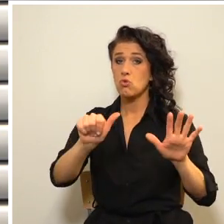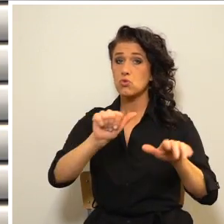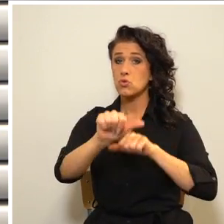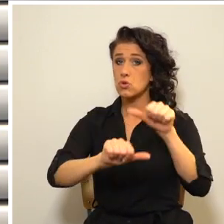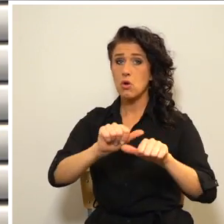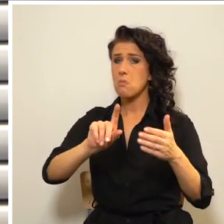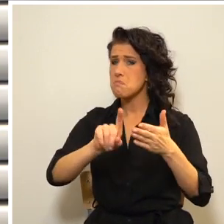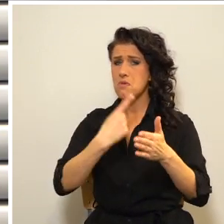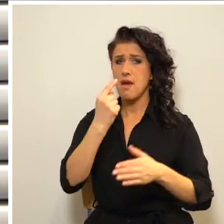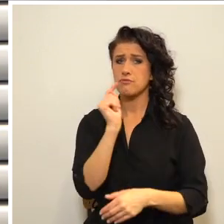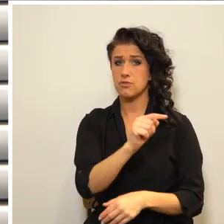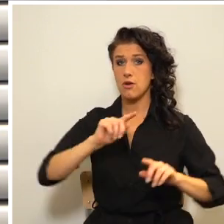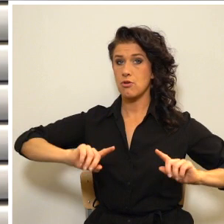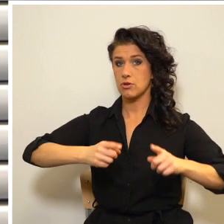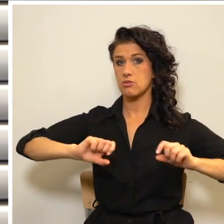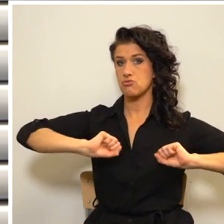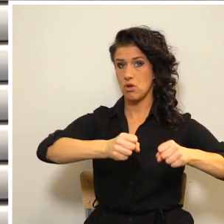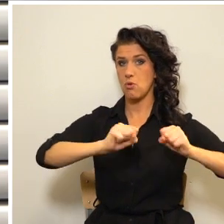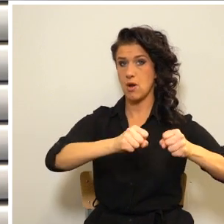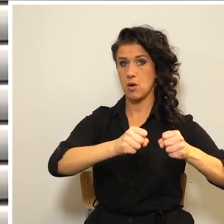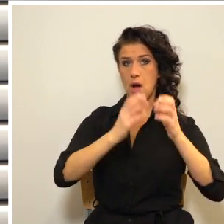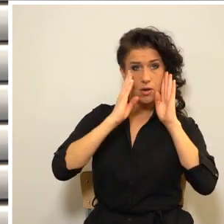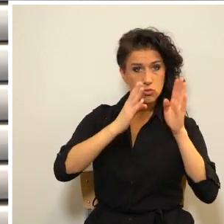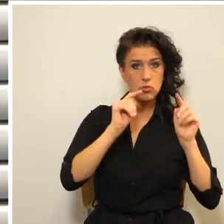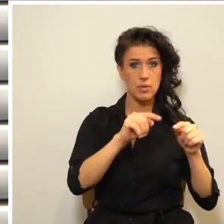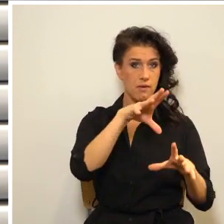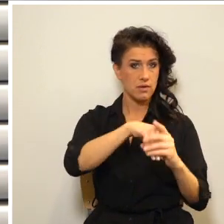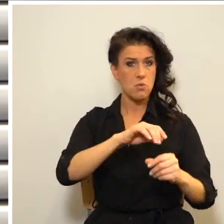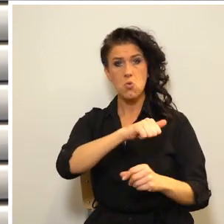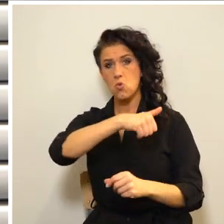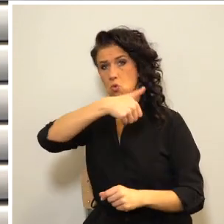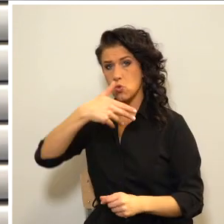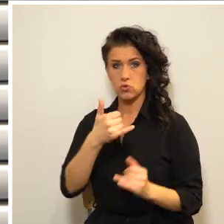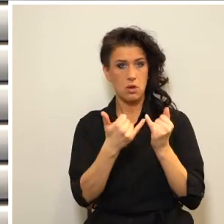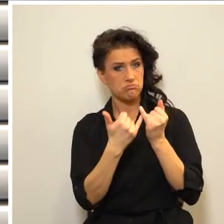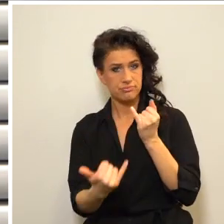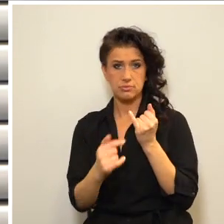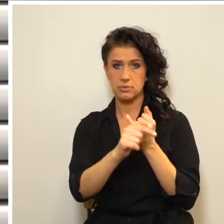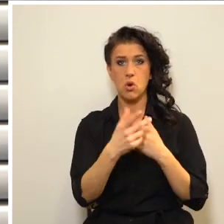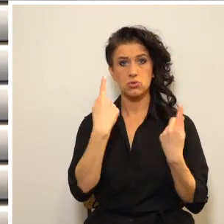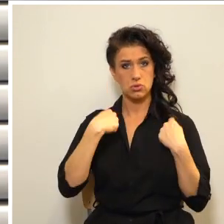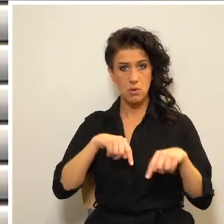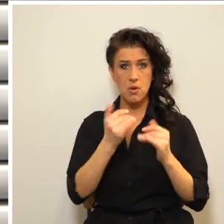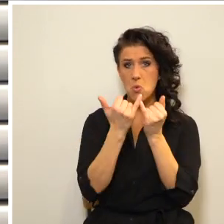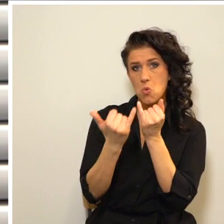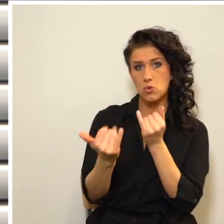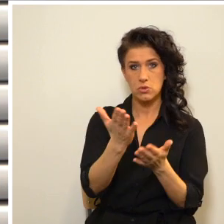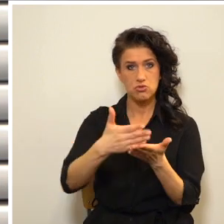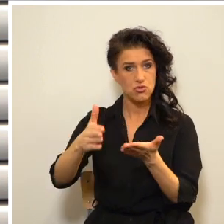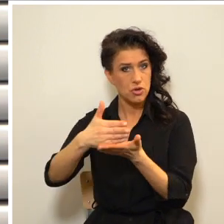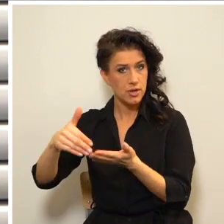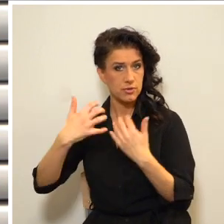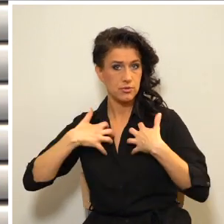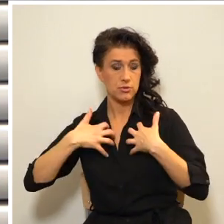roku która już działa 100 skupiająca różne osoby z różnych dziedzin życia w ogóle po to tylko